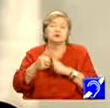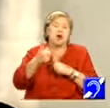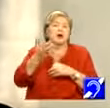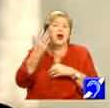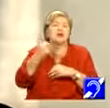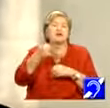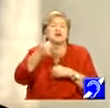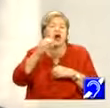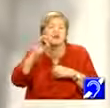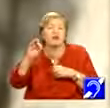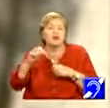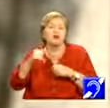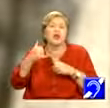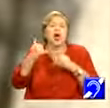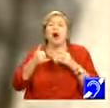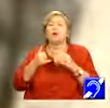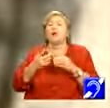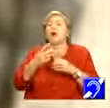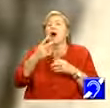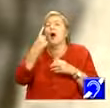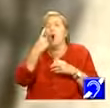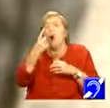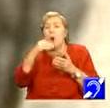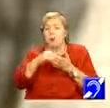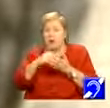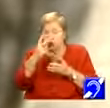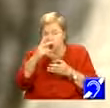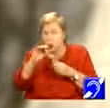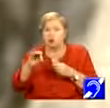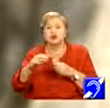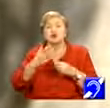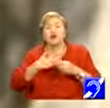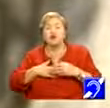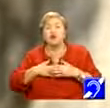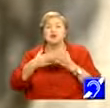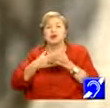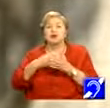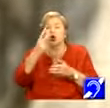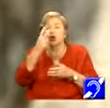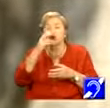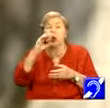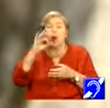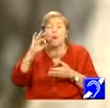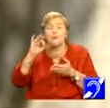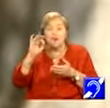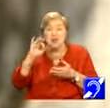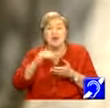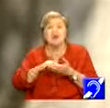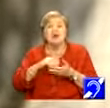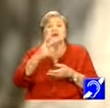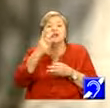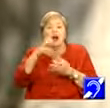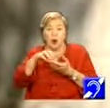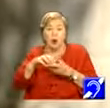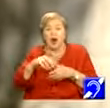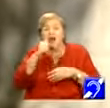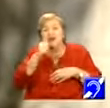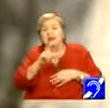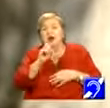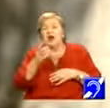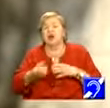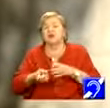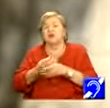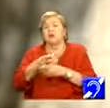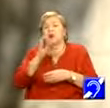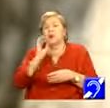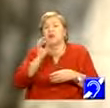Ținta de data aceasta s-ar putea să fie 2000. Vom face față. Sistemul de sănătate va face față. E adevărat că nu a pornit cum trebuia. Nu, din punctul meu de